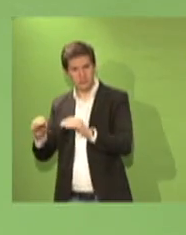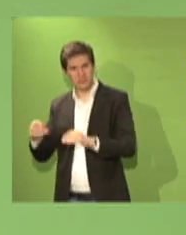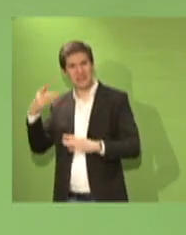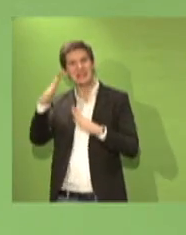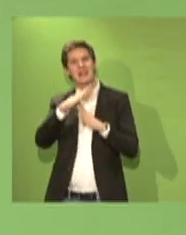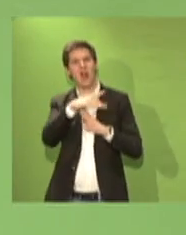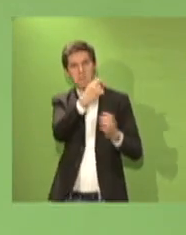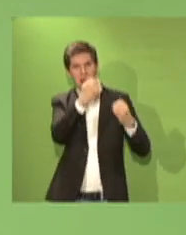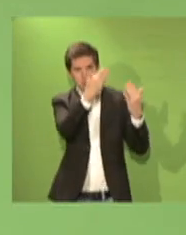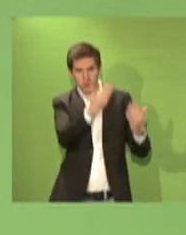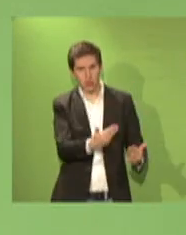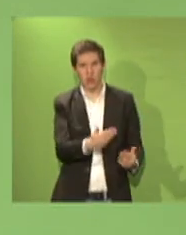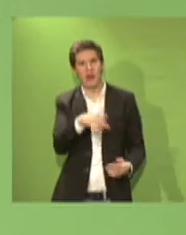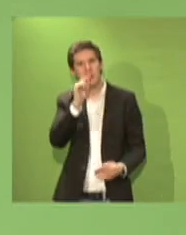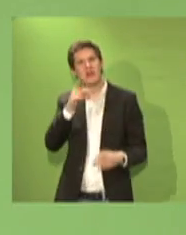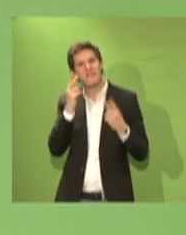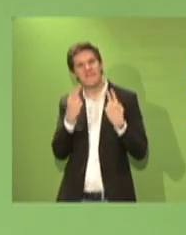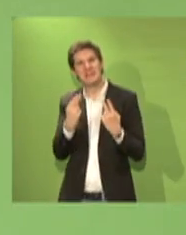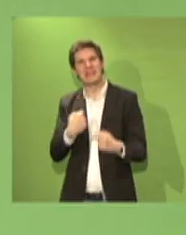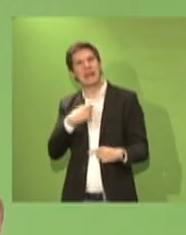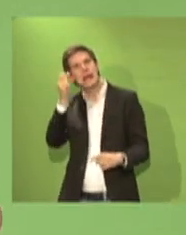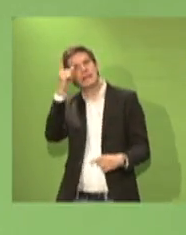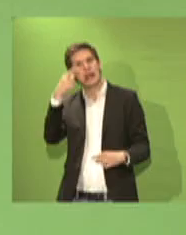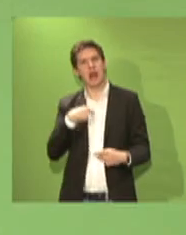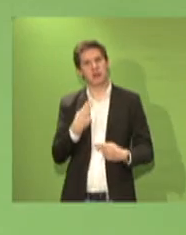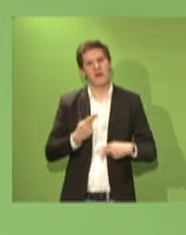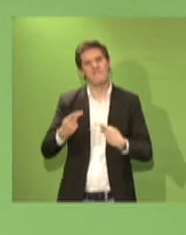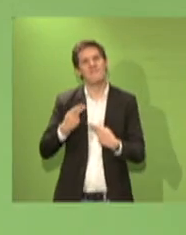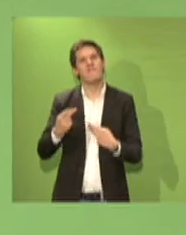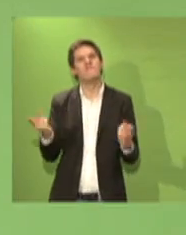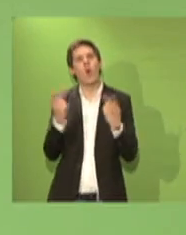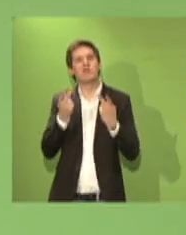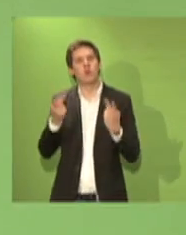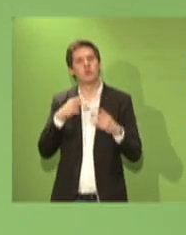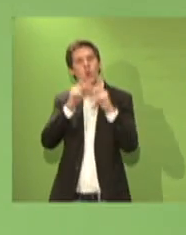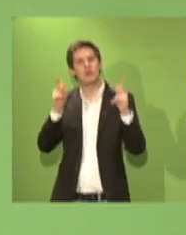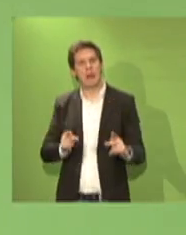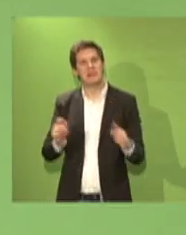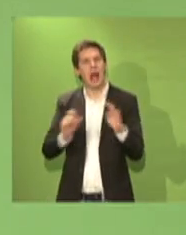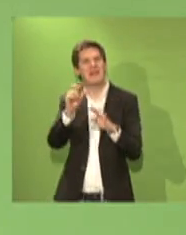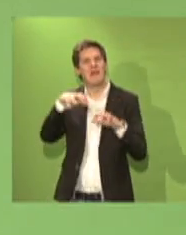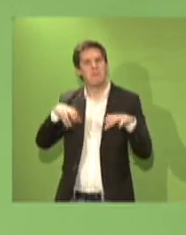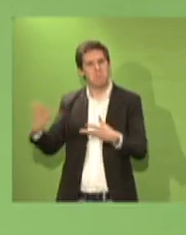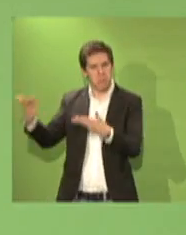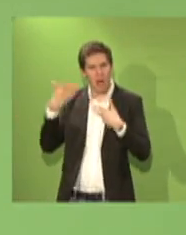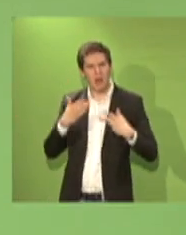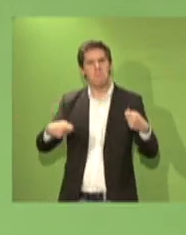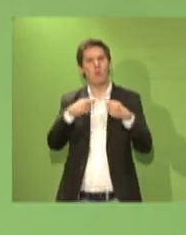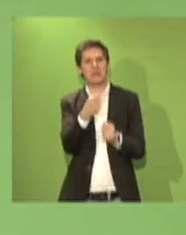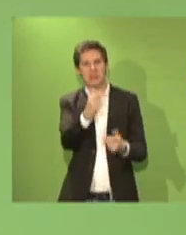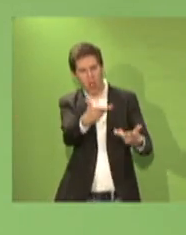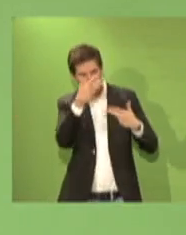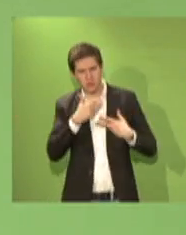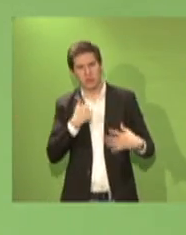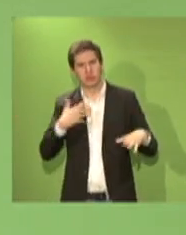das tut, mit intelligenten Förderkonzepten über die NRW-Bank und eben mit mehr Bundesgeld, wir dieses Ziel nicht erreichen.